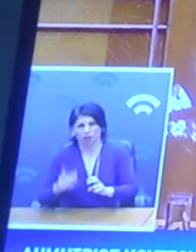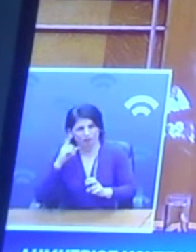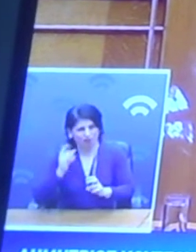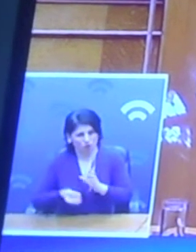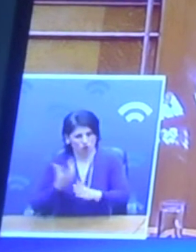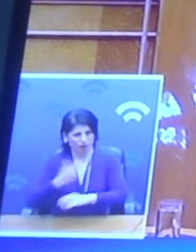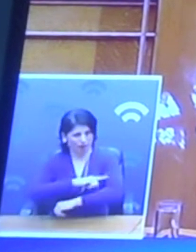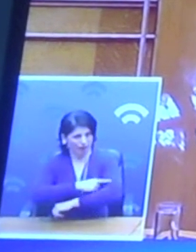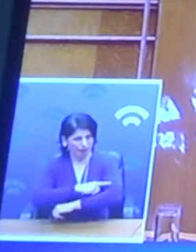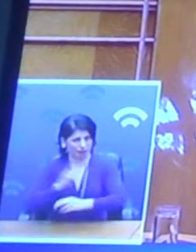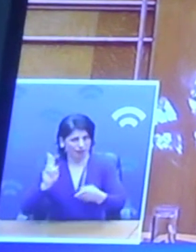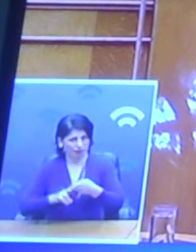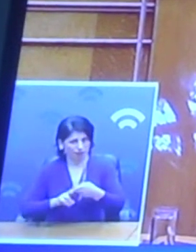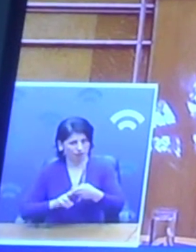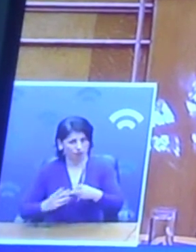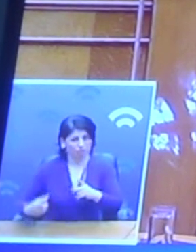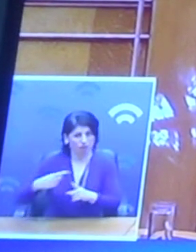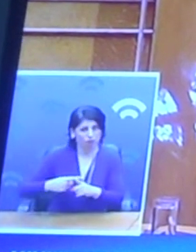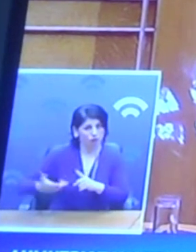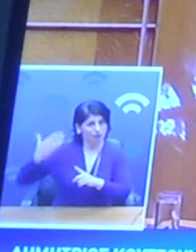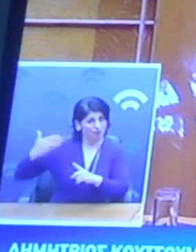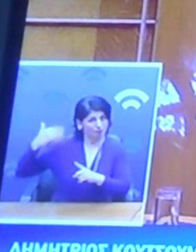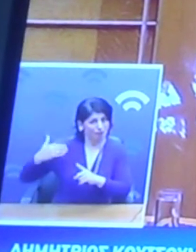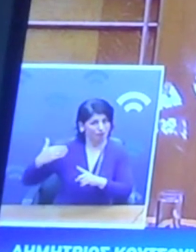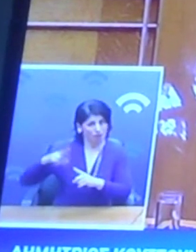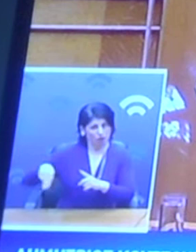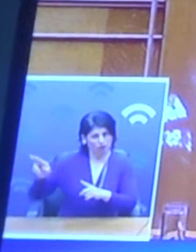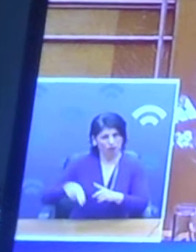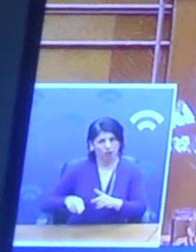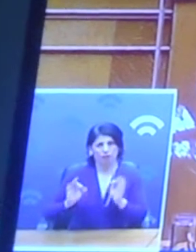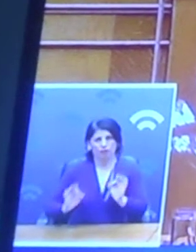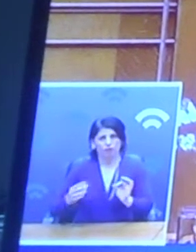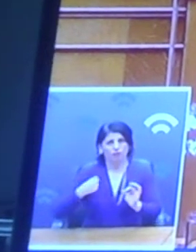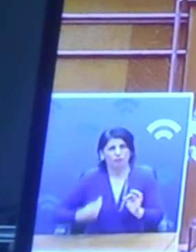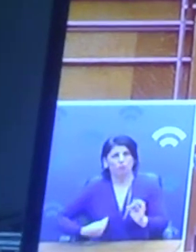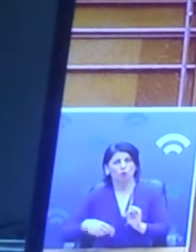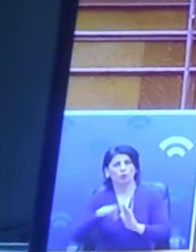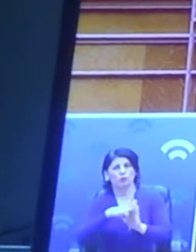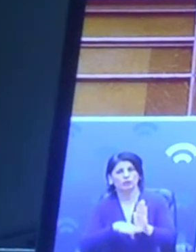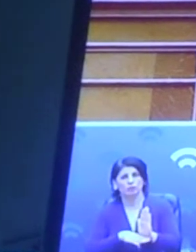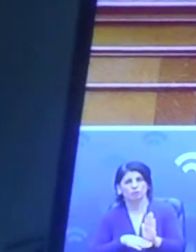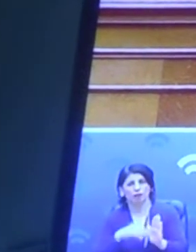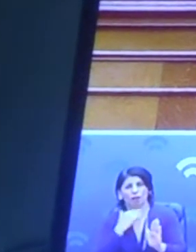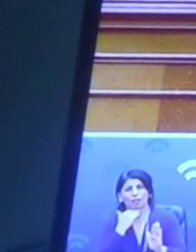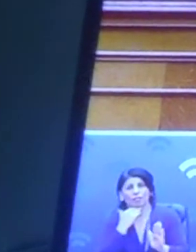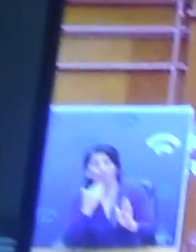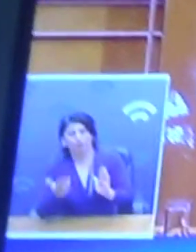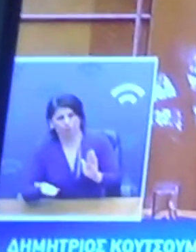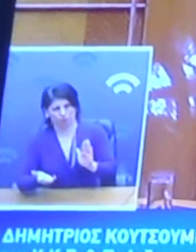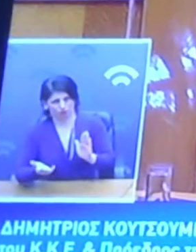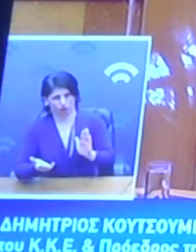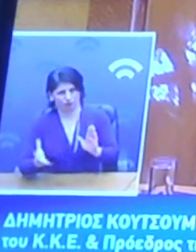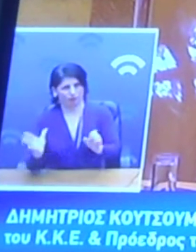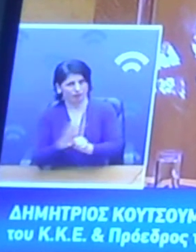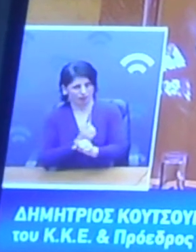θα προσθεθούν τα προηγούμενα και στα οποία φυσικά το δημόσιο σύστημα δεν θα μπορέσει να